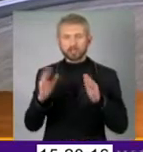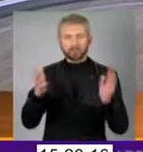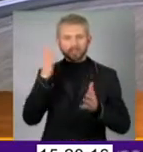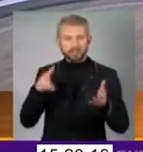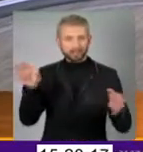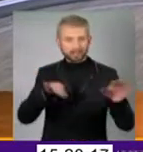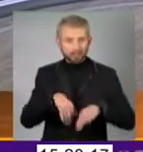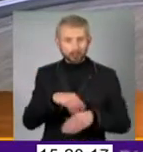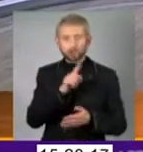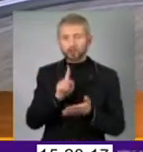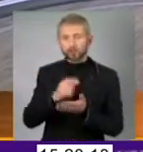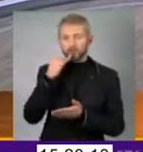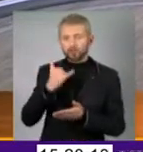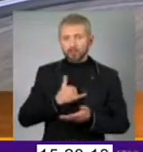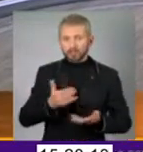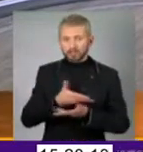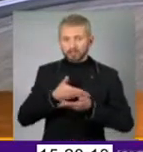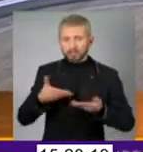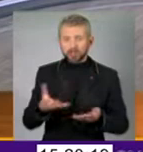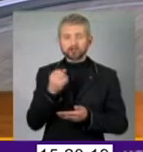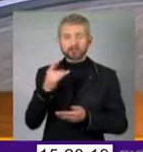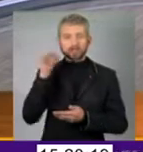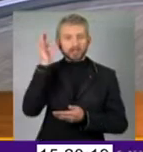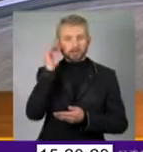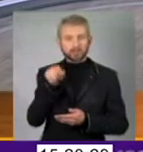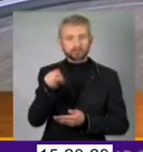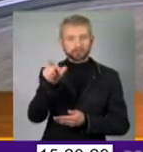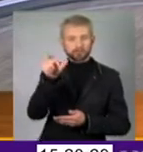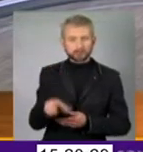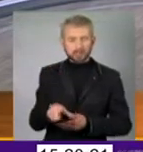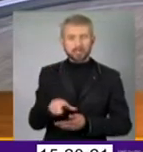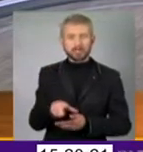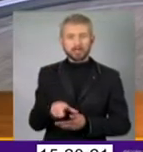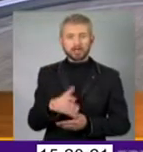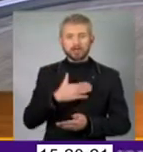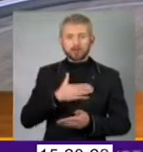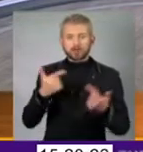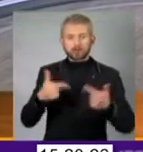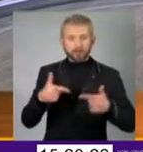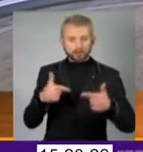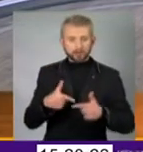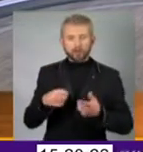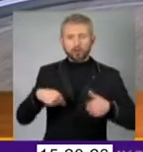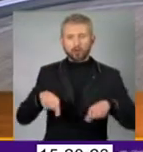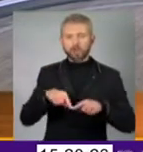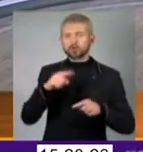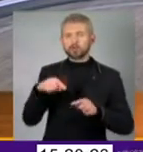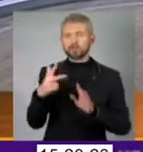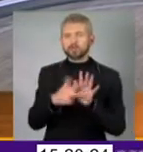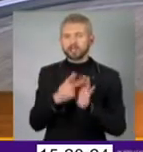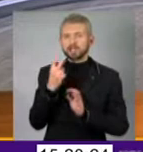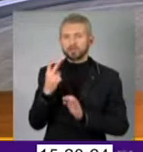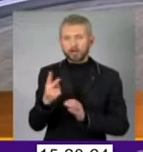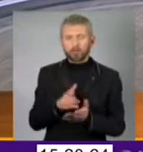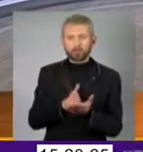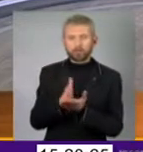гір, обов'язково долучатися до нашої розмови. Ще раз нагадаю, що пан Вадим Сторожук є сьогодні нашим гостем. Округ номер 82 – це